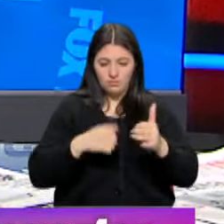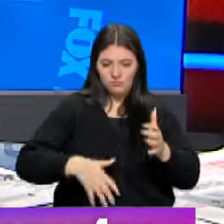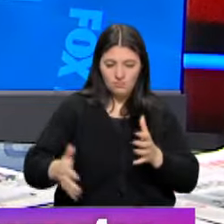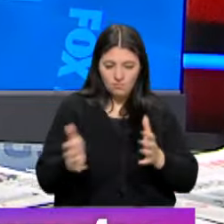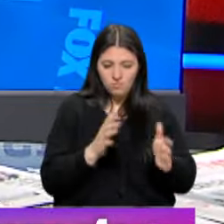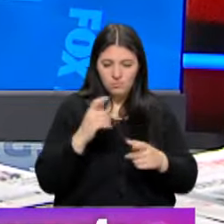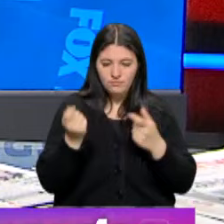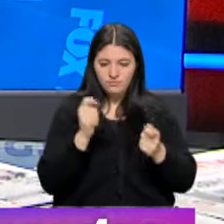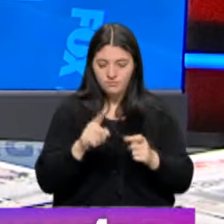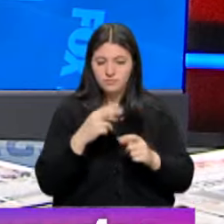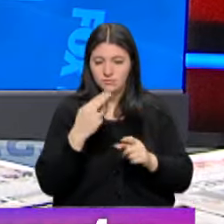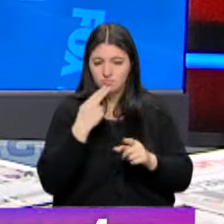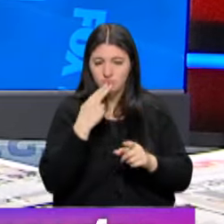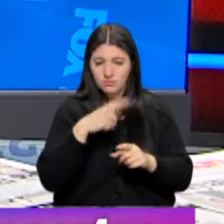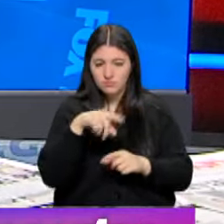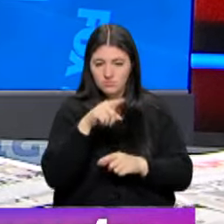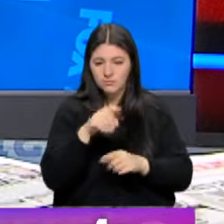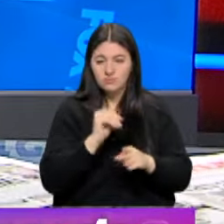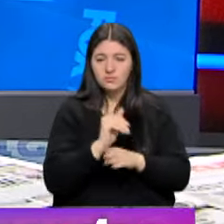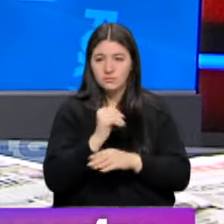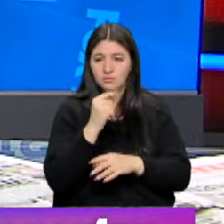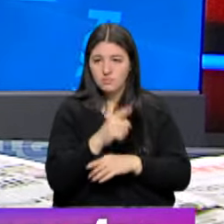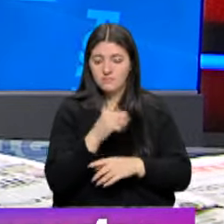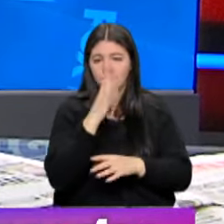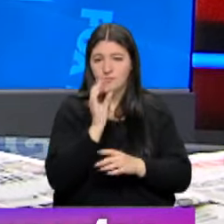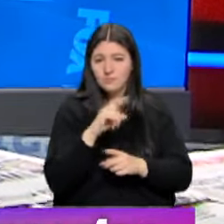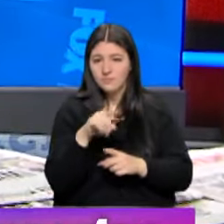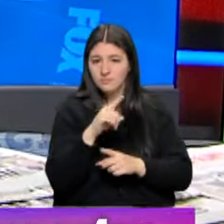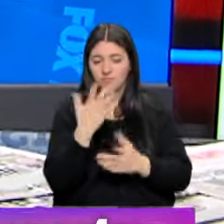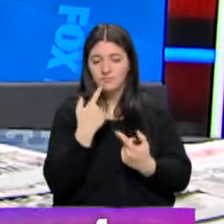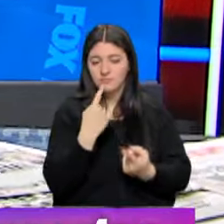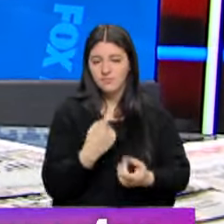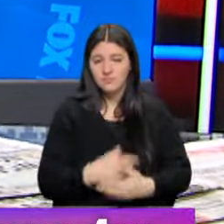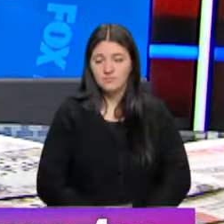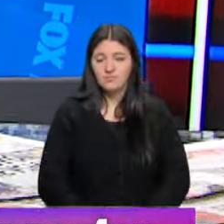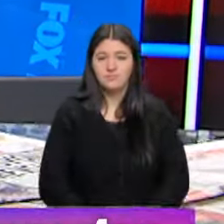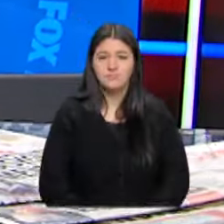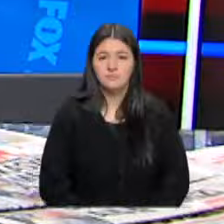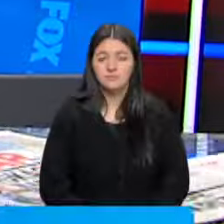karşılaşmasında görev yapan hakemler, orada yaşananlar kimler ne söyledi?